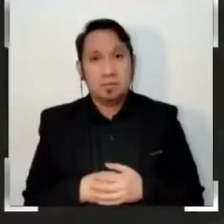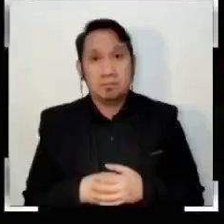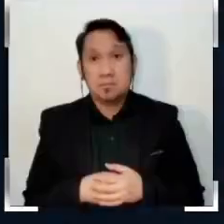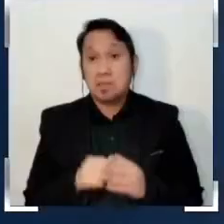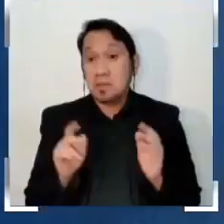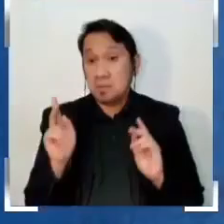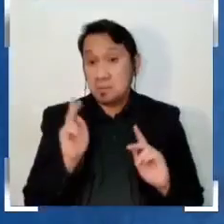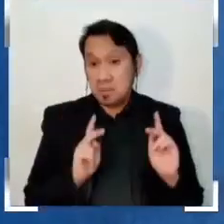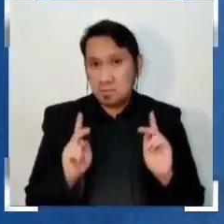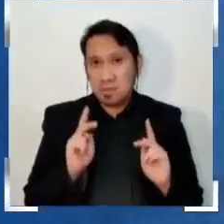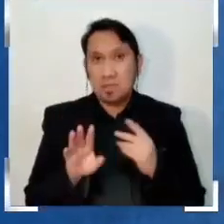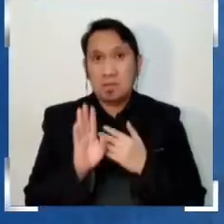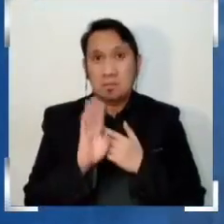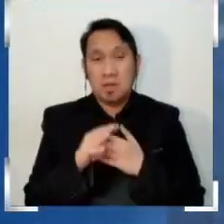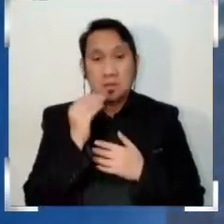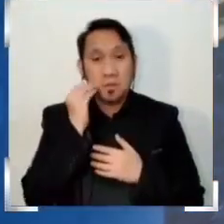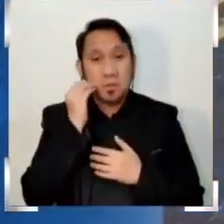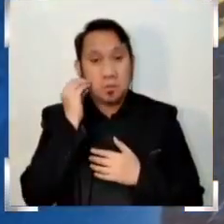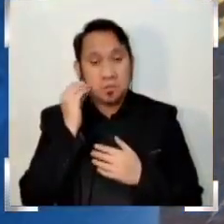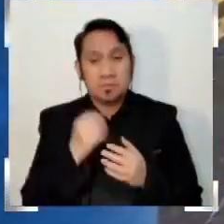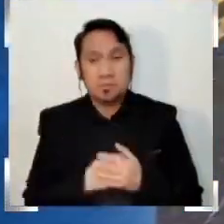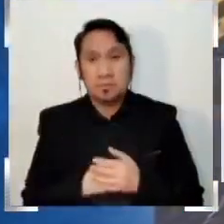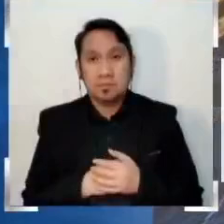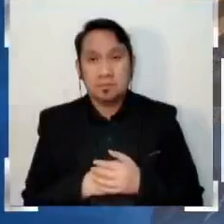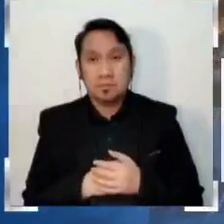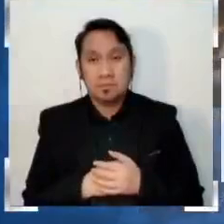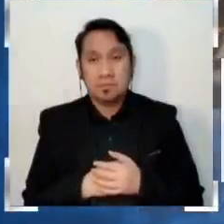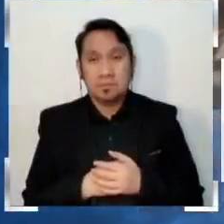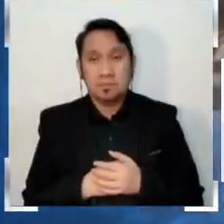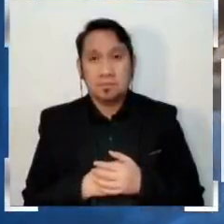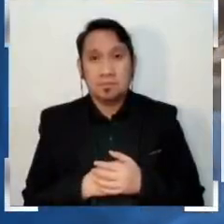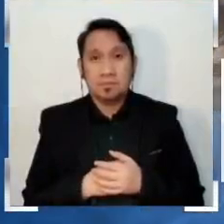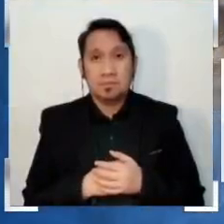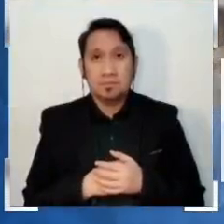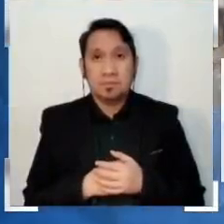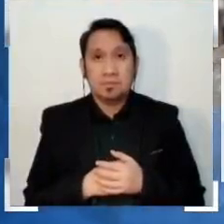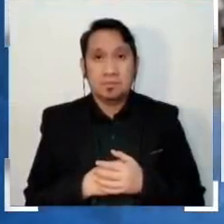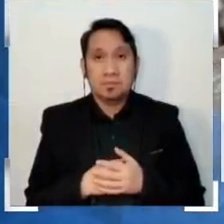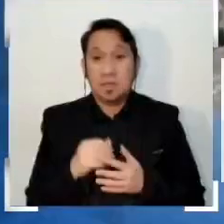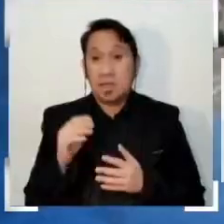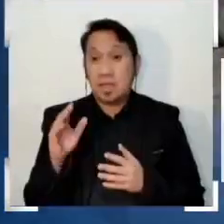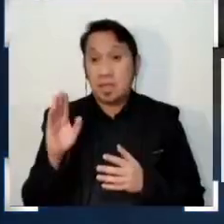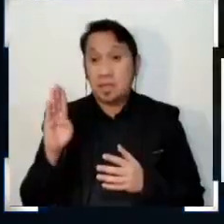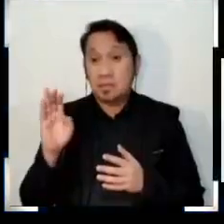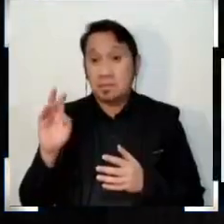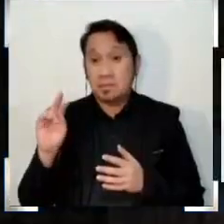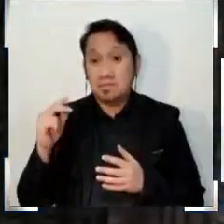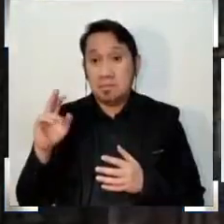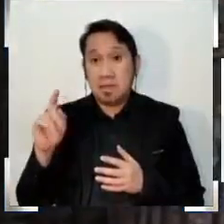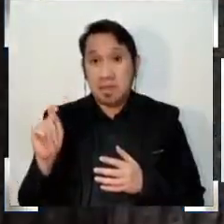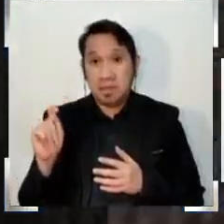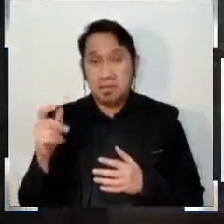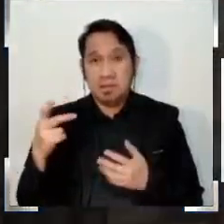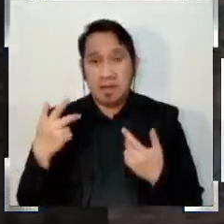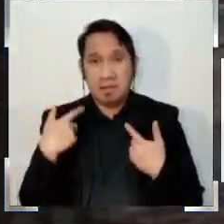evacuee. Sa Governor Bado, Dangwa National Road sa Kapangan, Benguet, landslide naman ang problema.